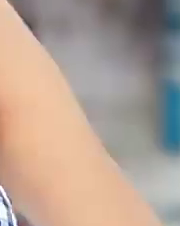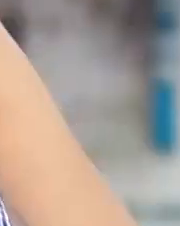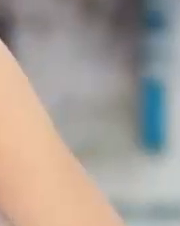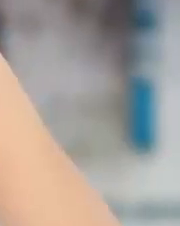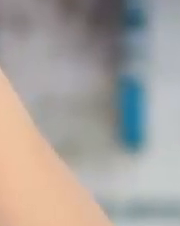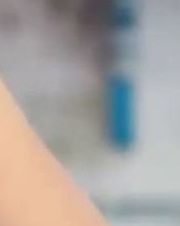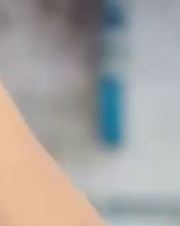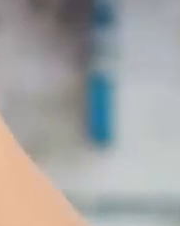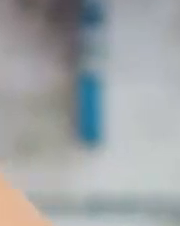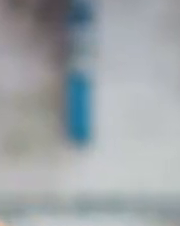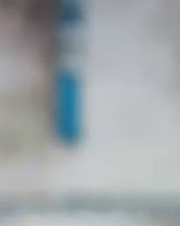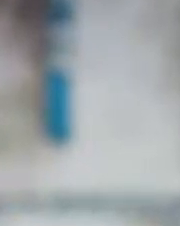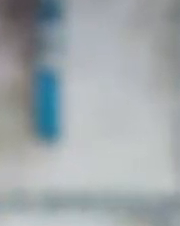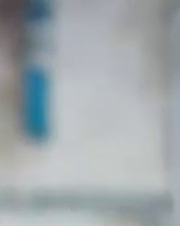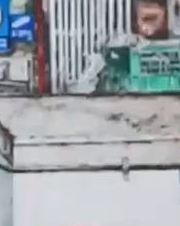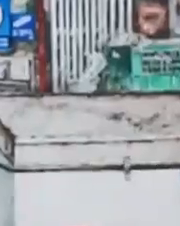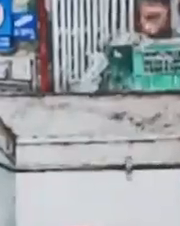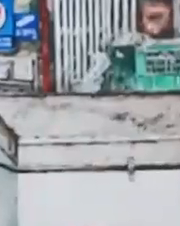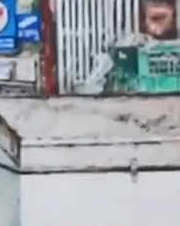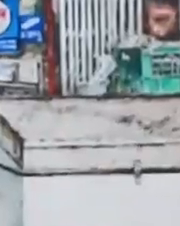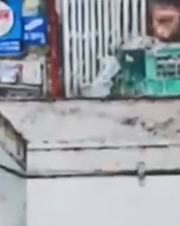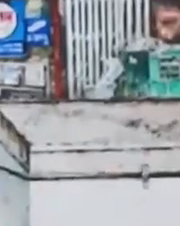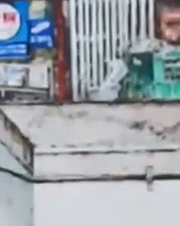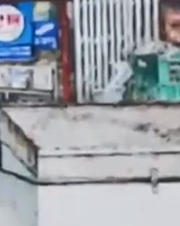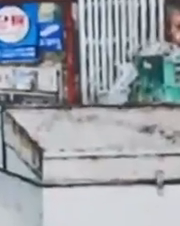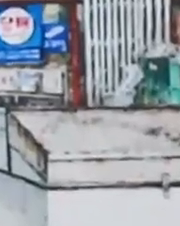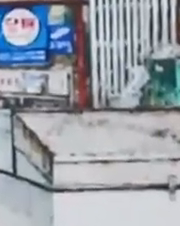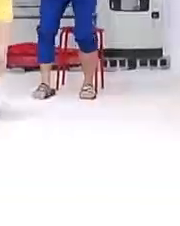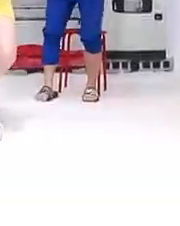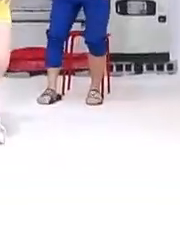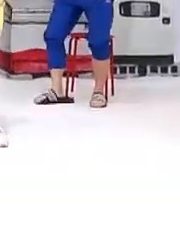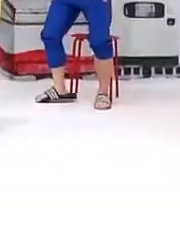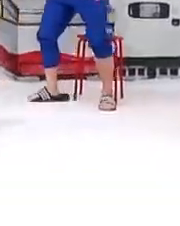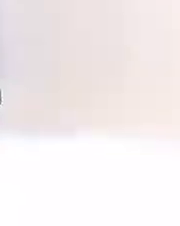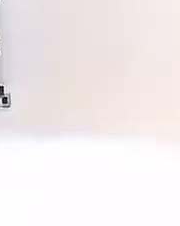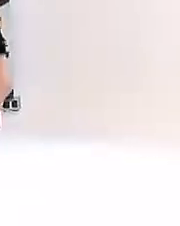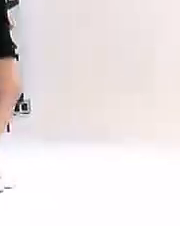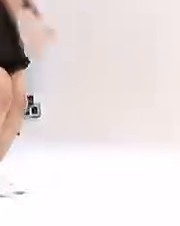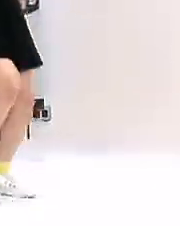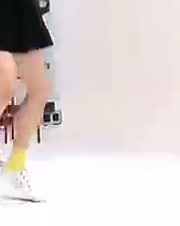잠시만요 그 사랑 나만 주세요